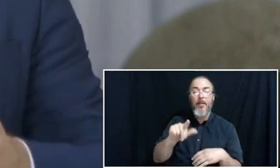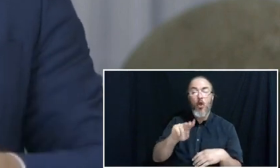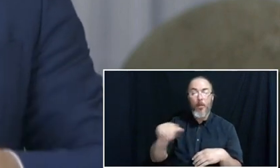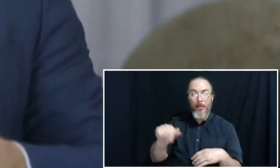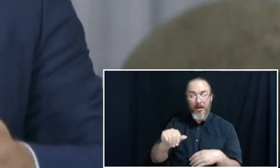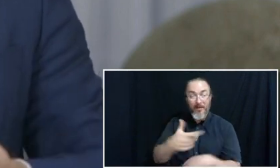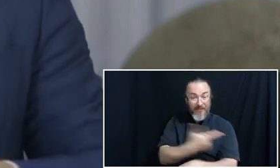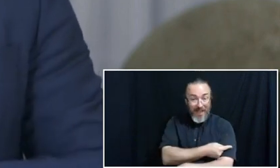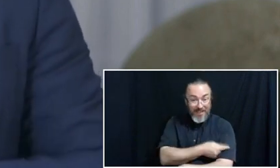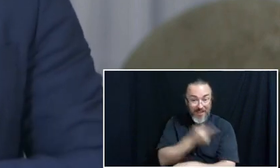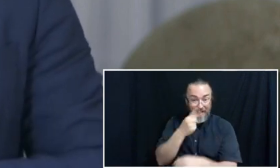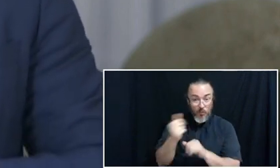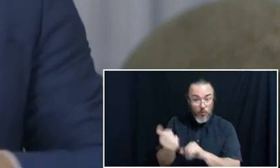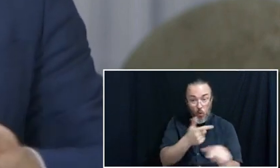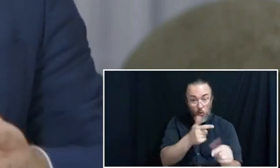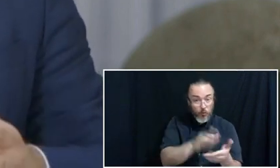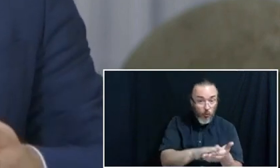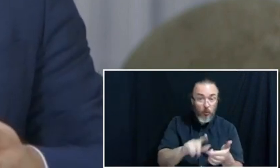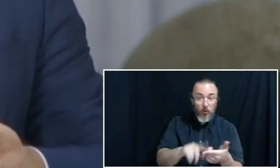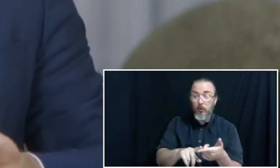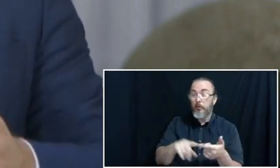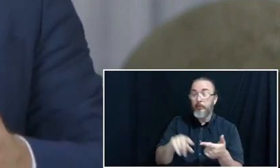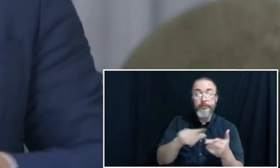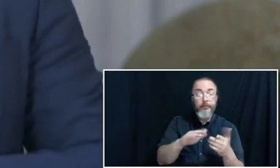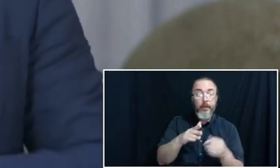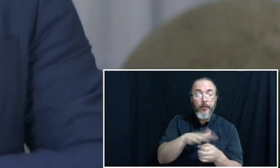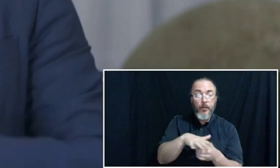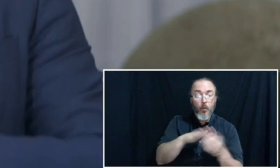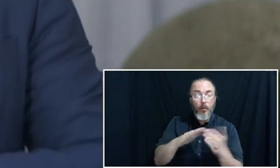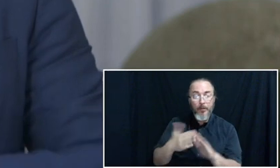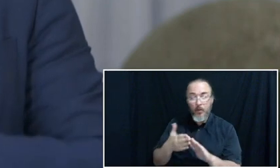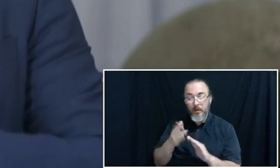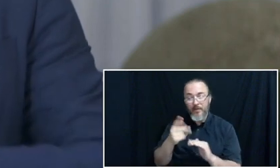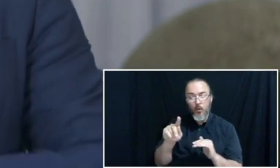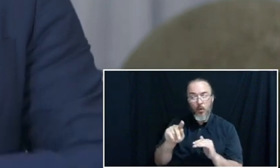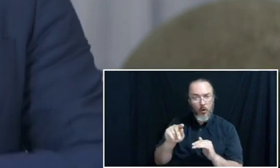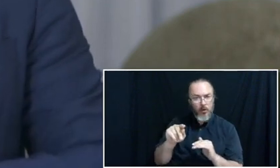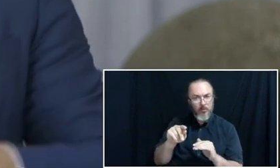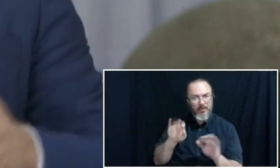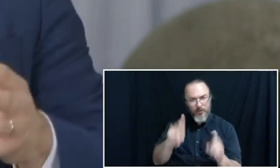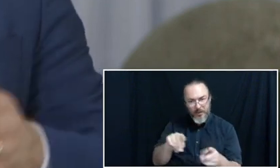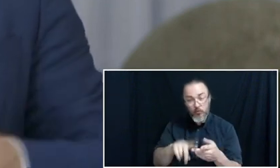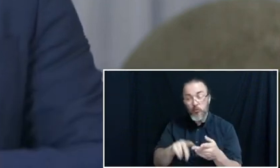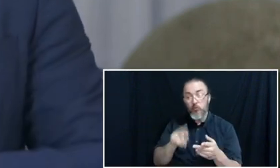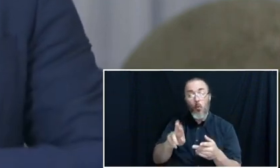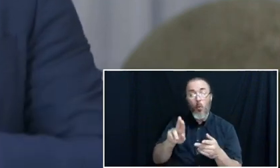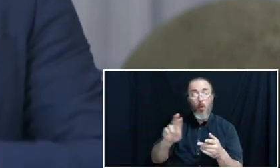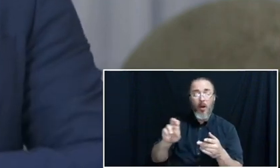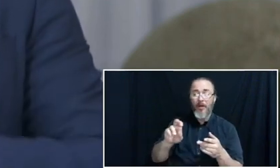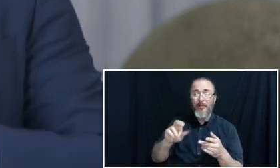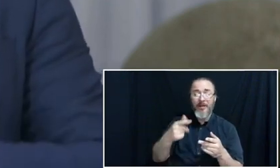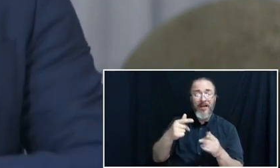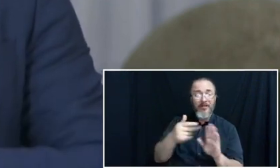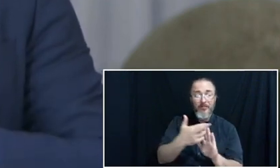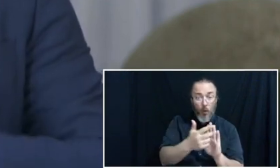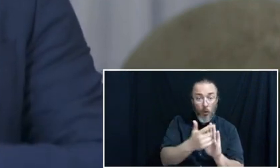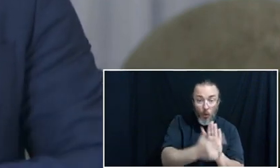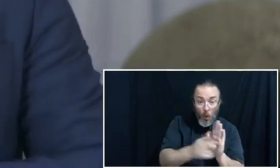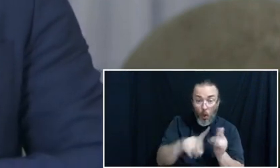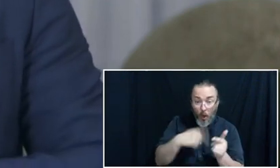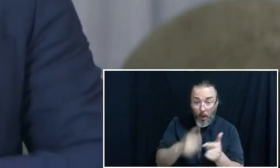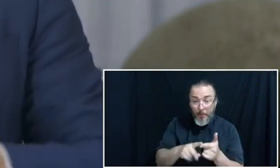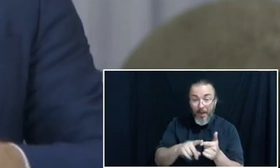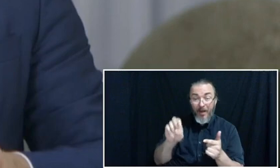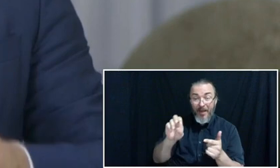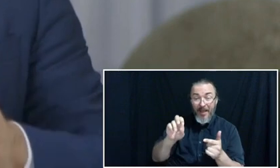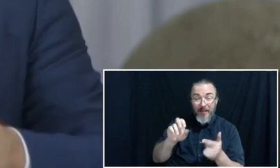la discrimination raciale et ethnique dans les centres éducatifs sont quelques exemples des efforts faits par mon pays, le Costa Rica, dans ce sens. En mai 2020,